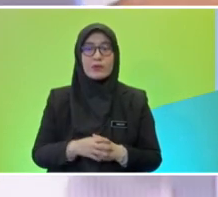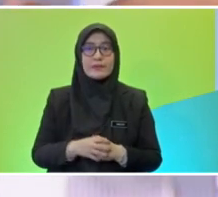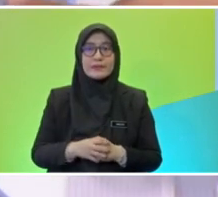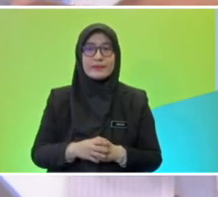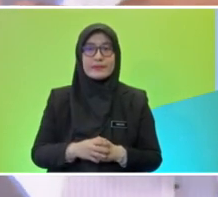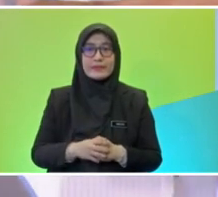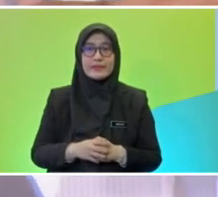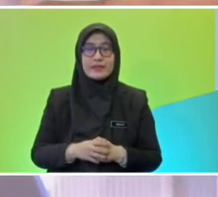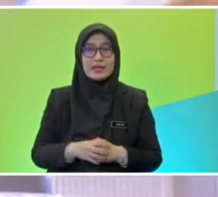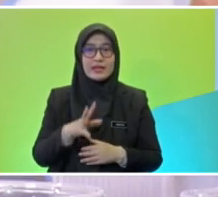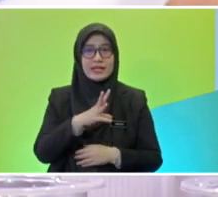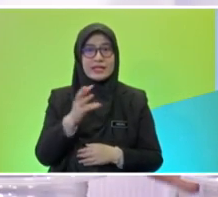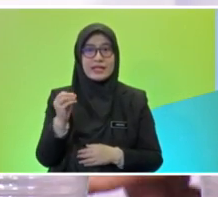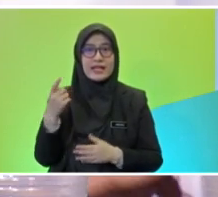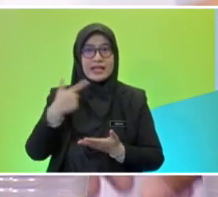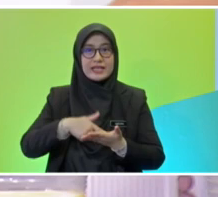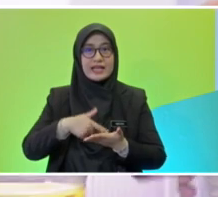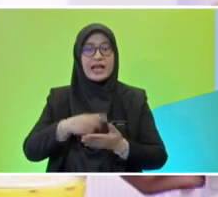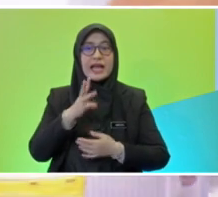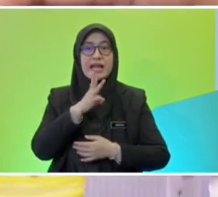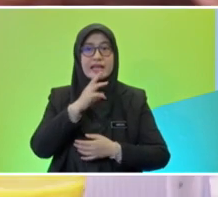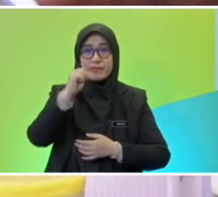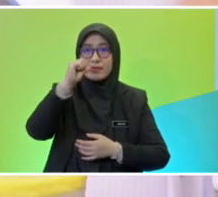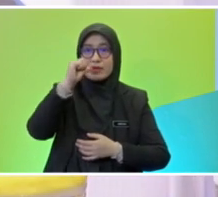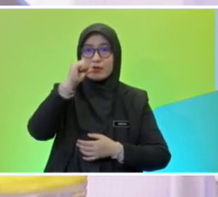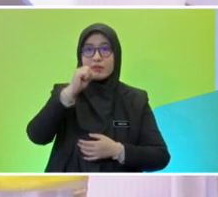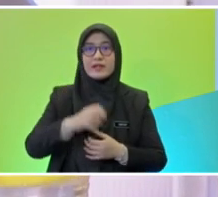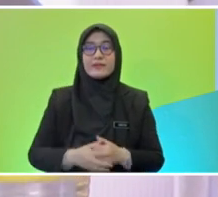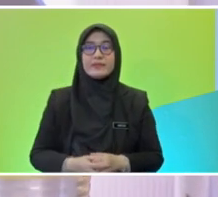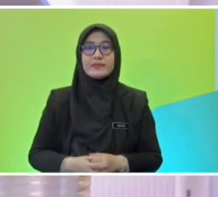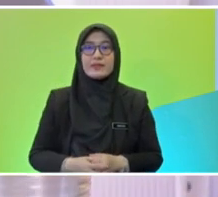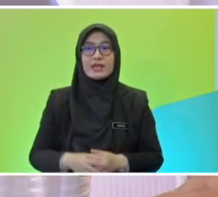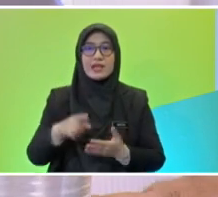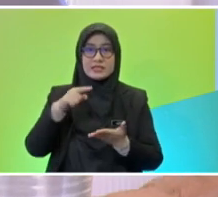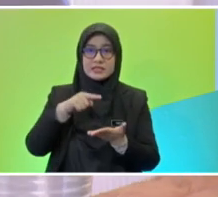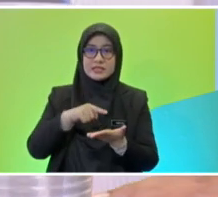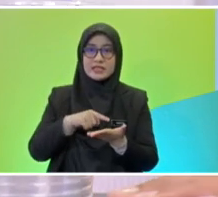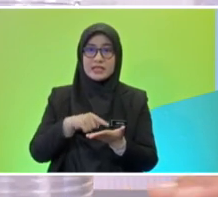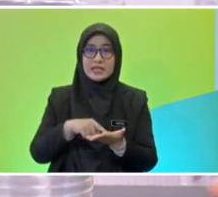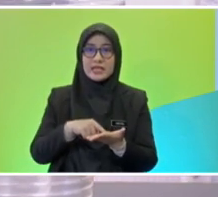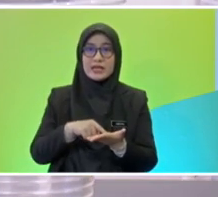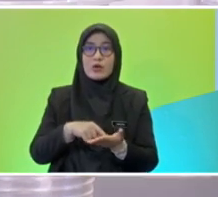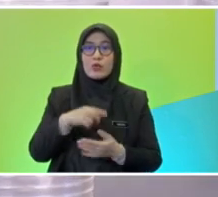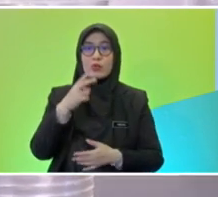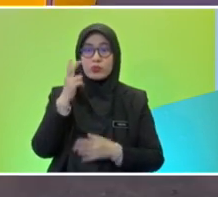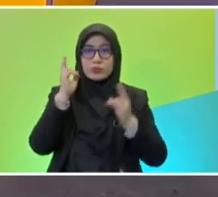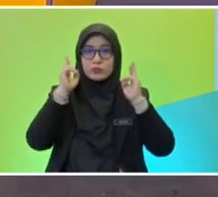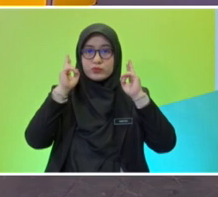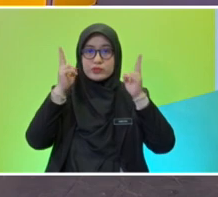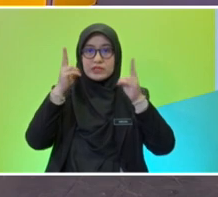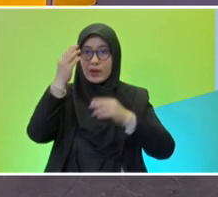kemudian kita ada air minum mainlah Oke jadi kayak gini Ustaz Terangkan enggak enggak